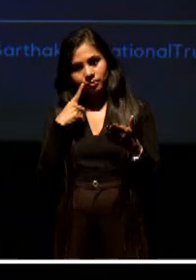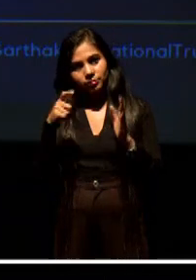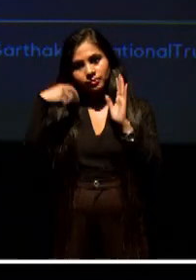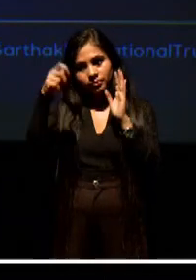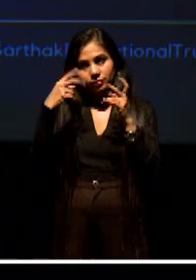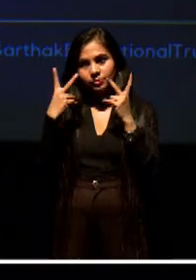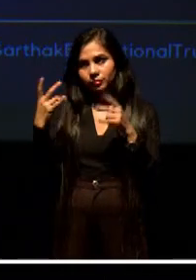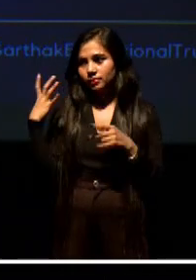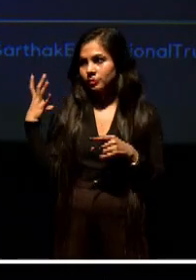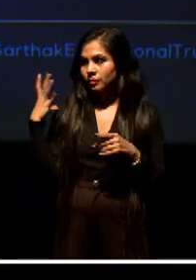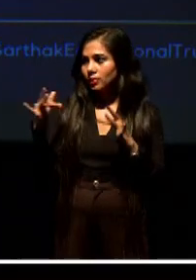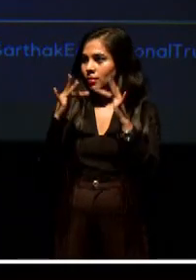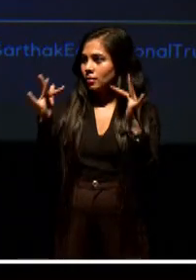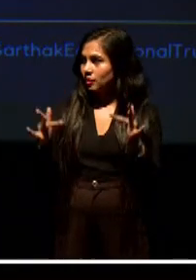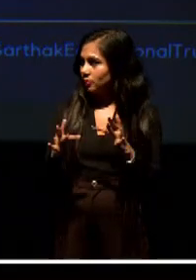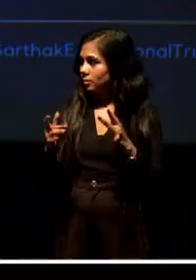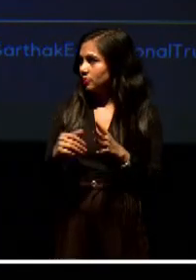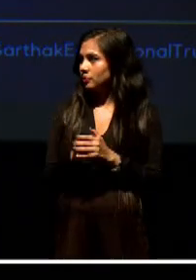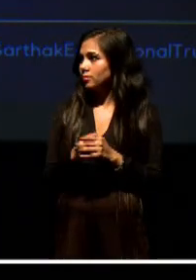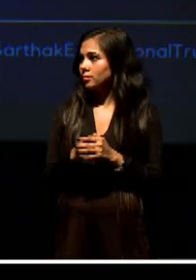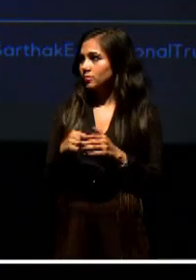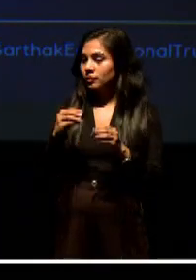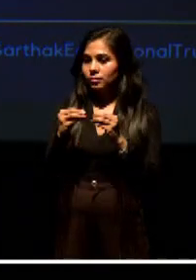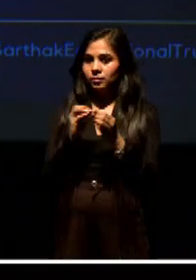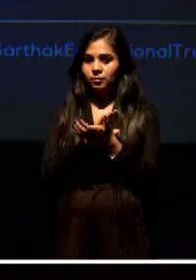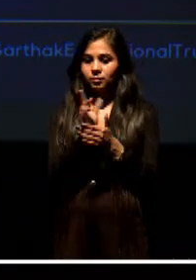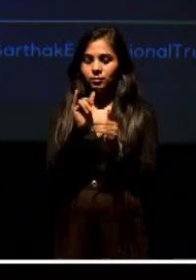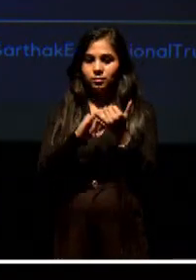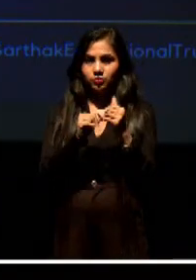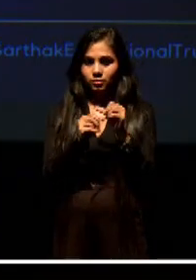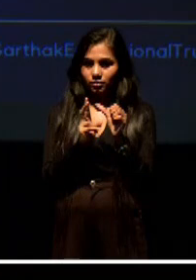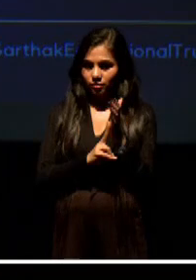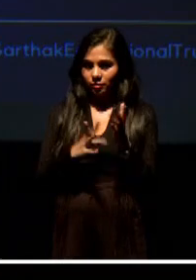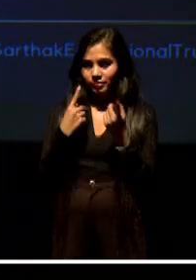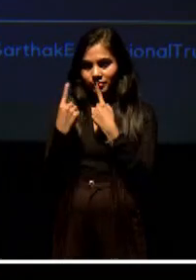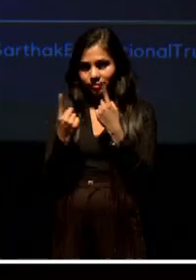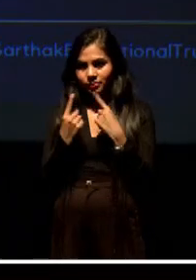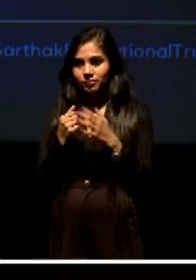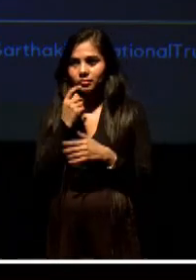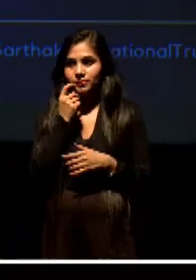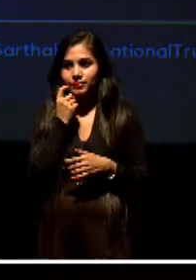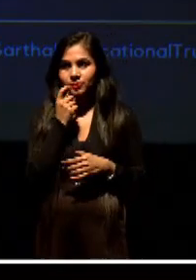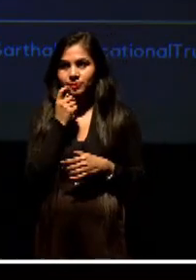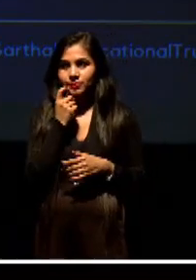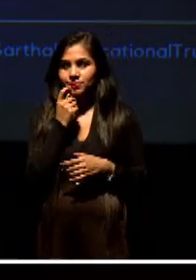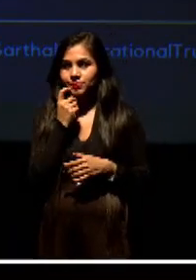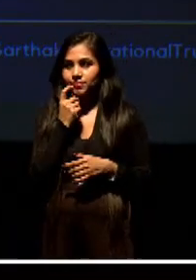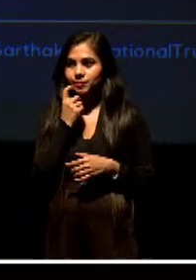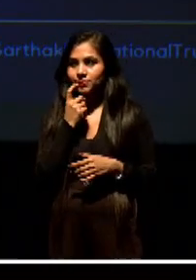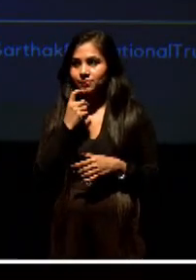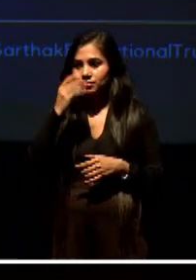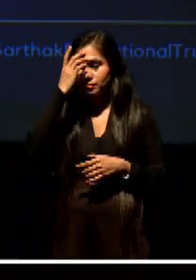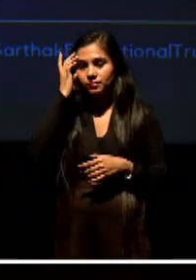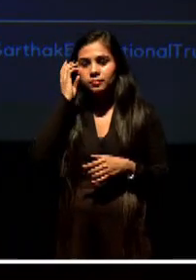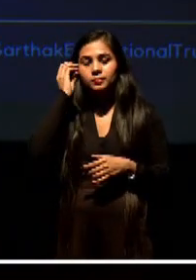वेट कीजिए, तब तक ऑनलाइन जाते हैं, डॉक्टर भूषण से बात करते हैं। डॉक्टर भूषण, आपके बारे में ये भी जानता हूँ कि आप का